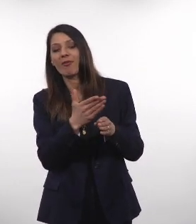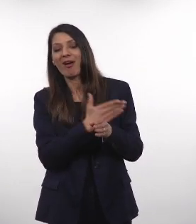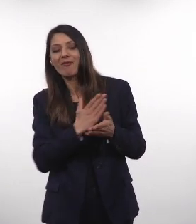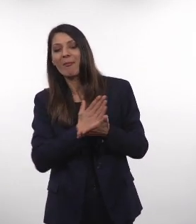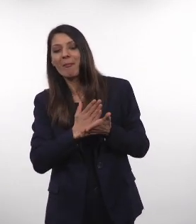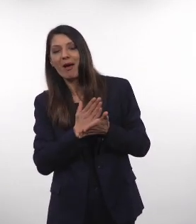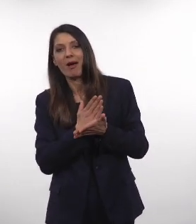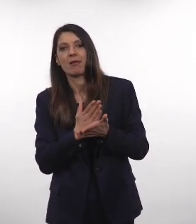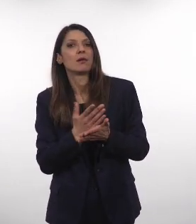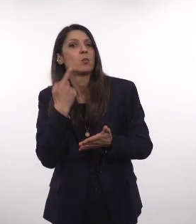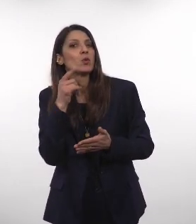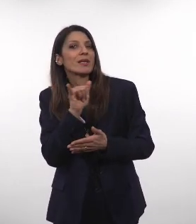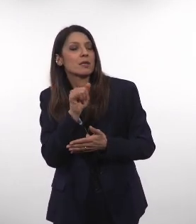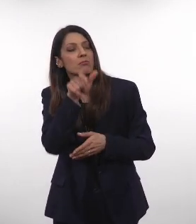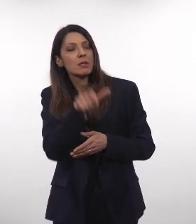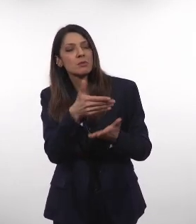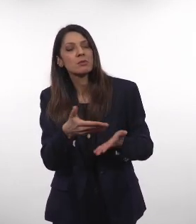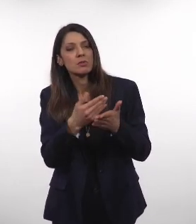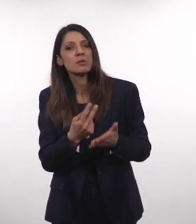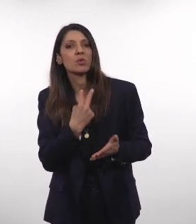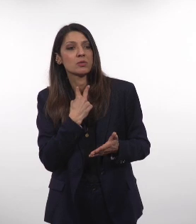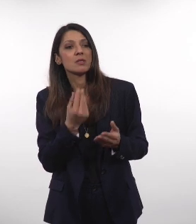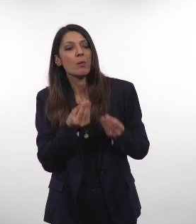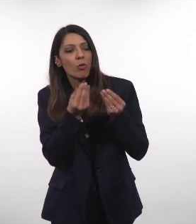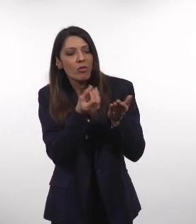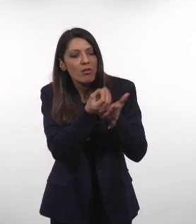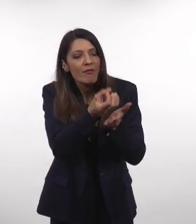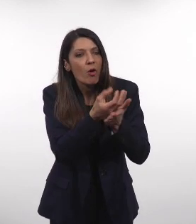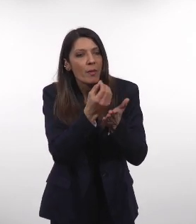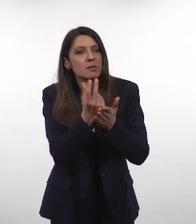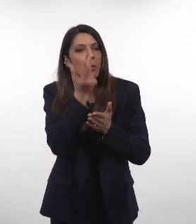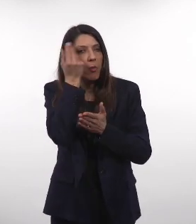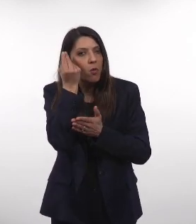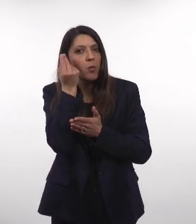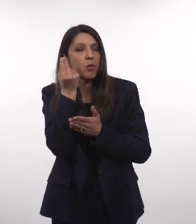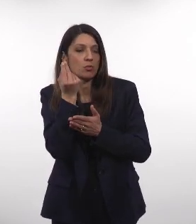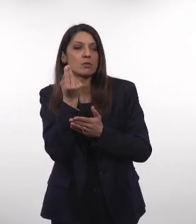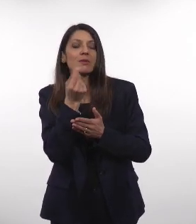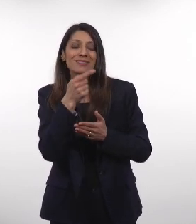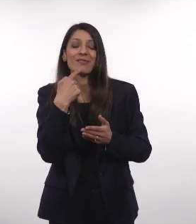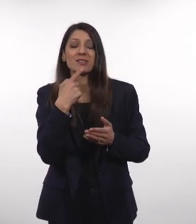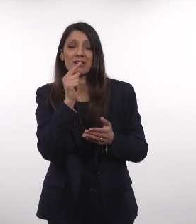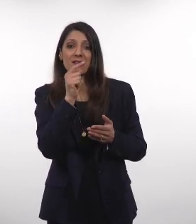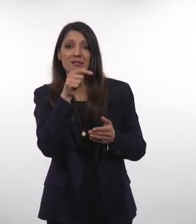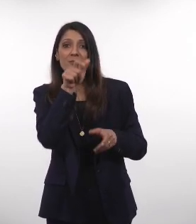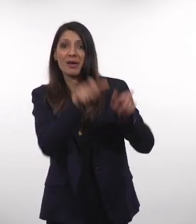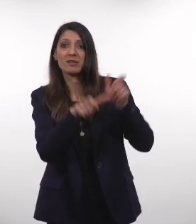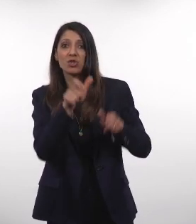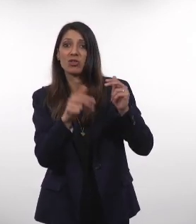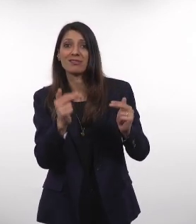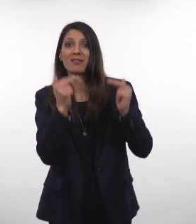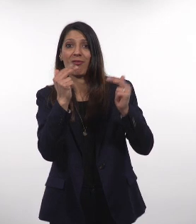s'adresser aux personnes en situation de handicap, mais ceux qui ont les meilleures capacités de compréhension. Ça veut dire ceux qui vont être en